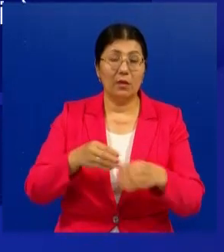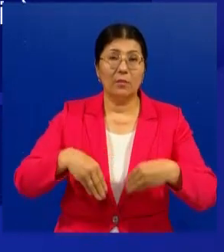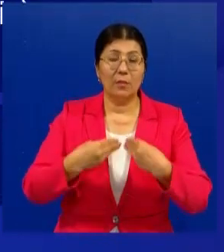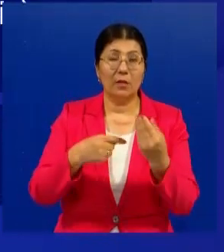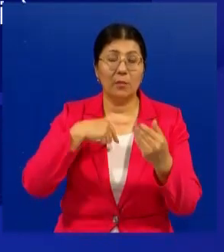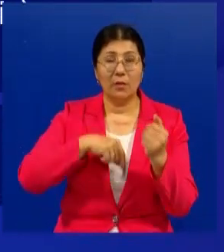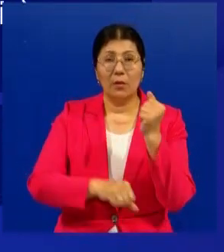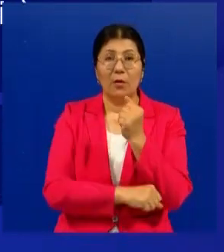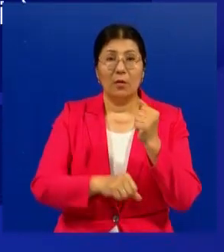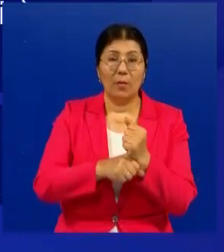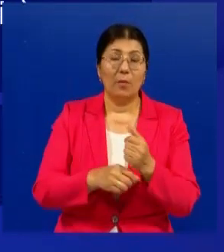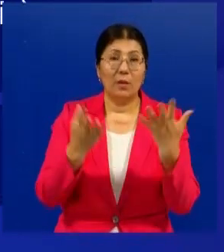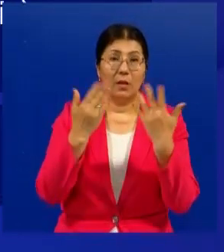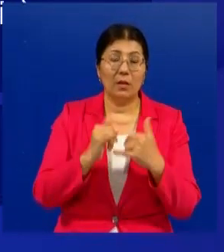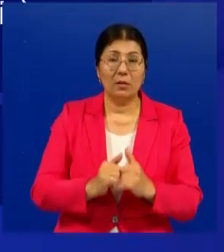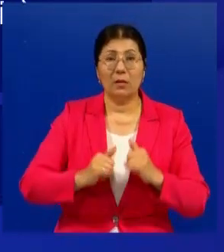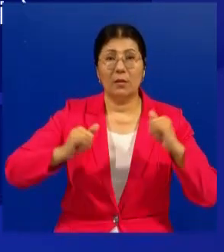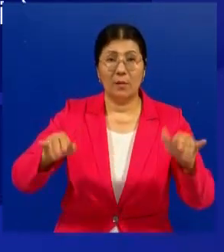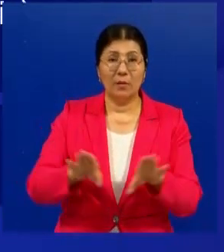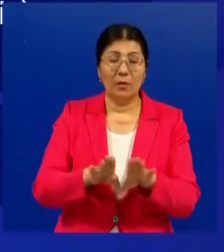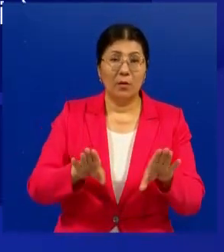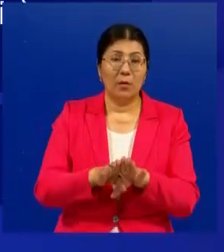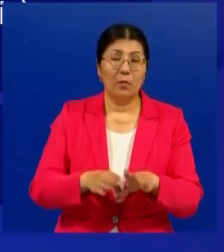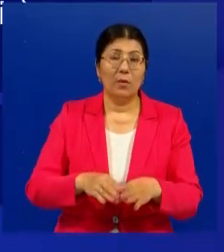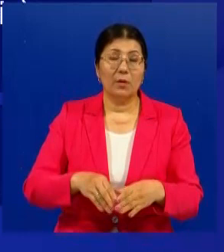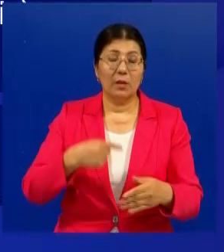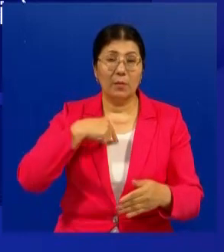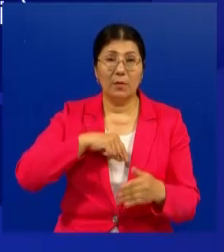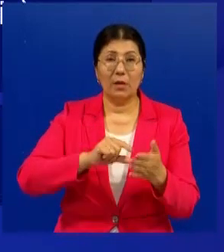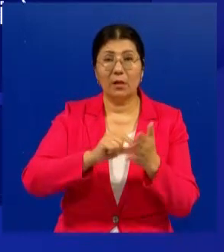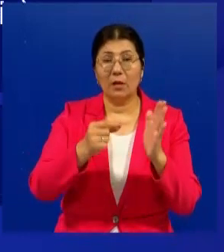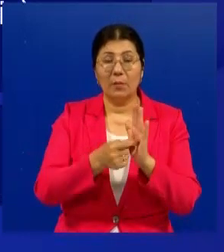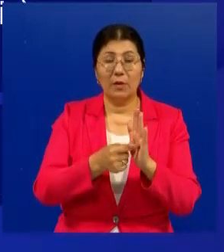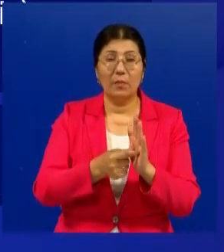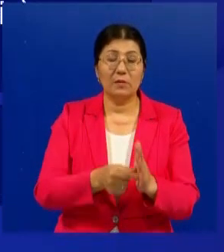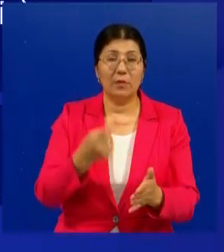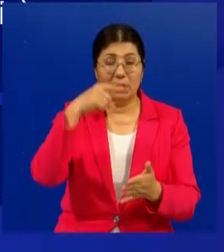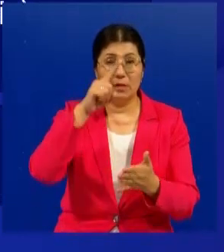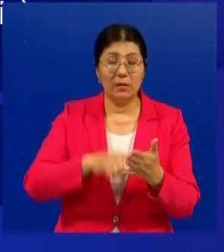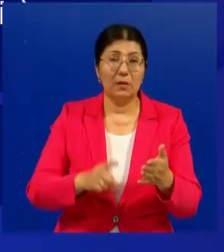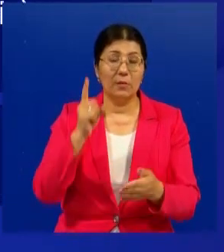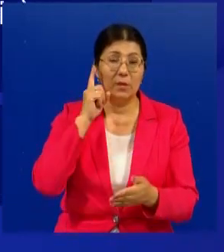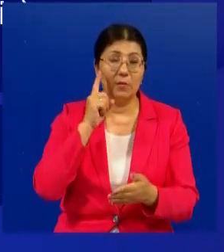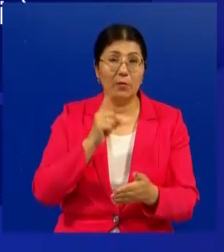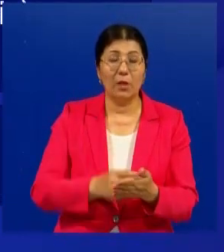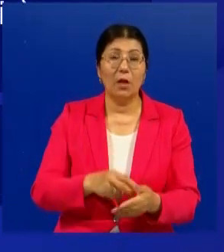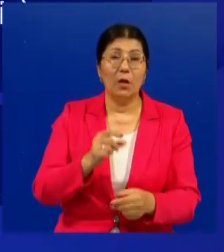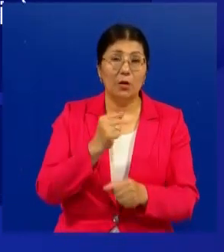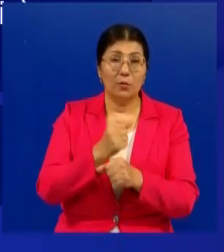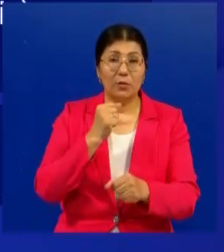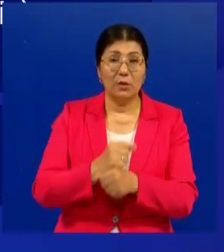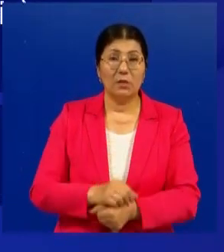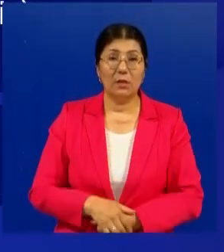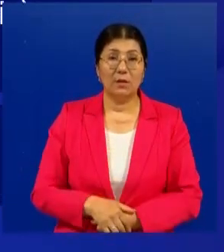маман дардың саны артпақ. Сонымен қатар психиатриялық кабинеттер мен сенім телефондары үздіксіз жұмыс істейді. Нұрбол Жауынбаев,